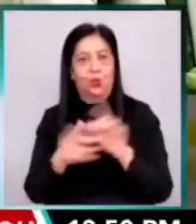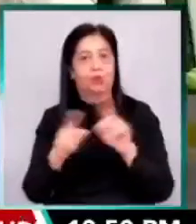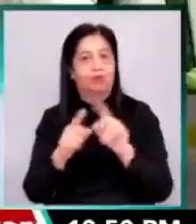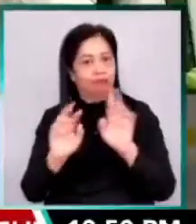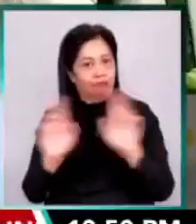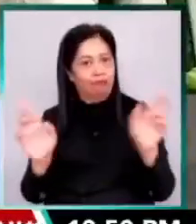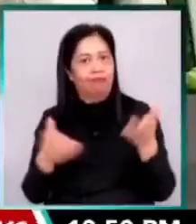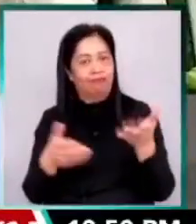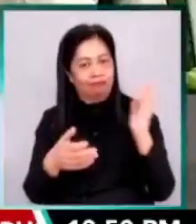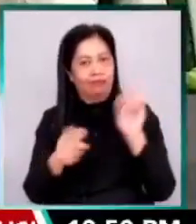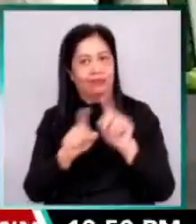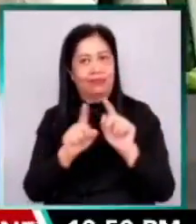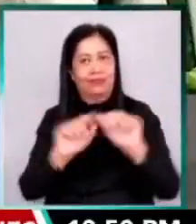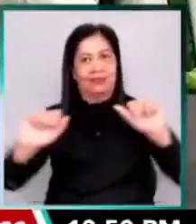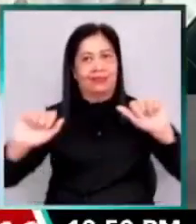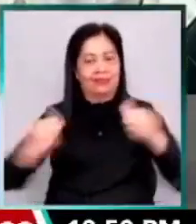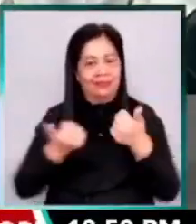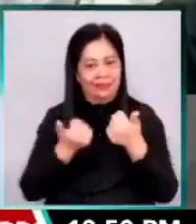Translation Challenge.